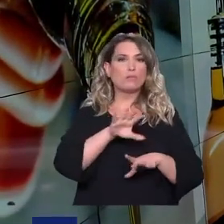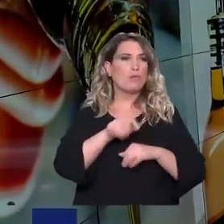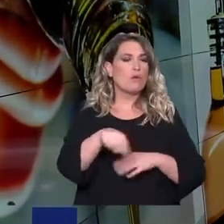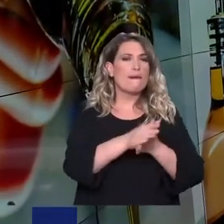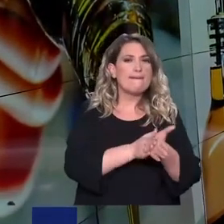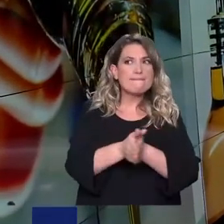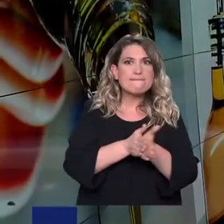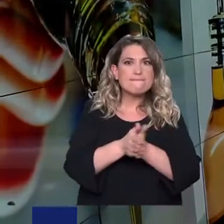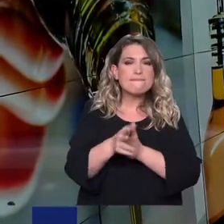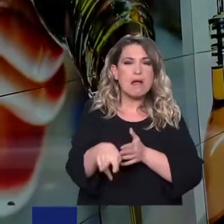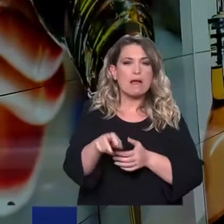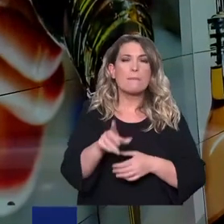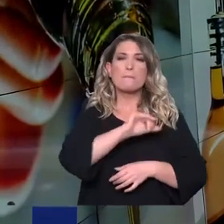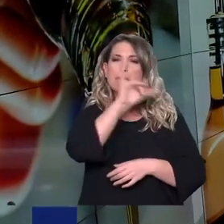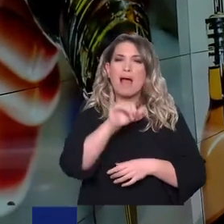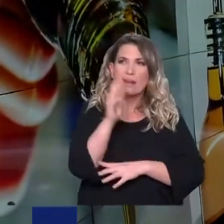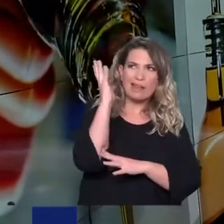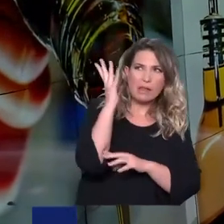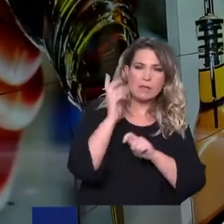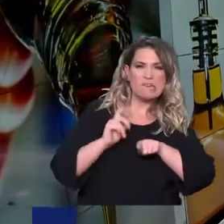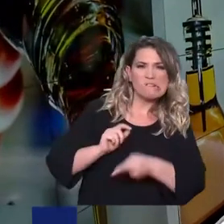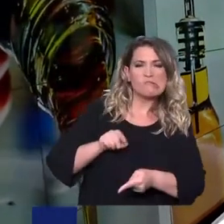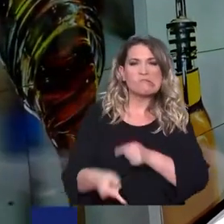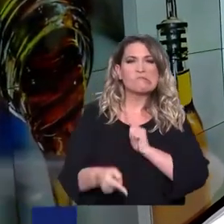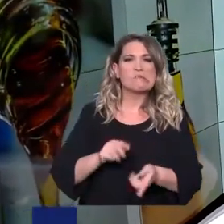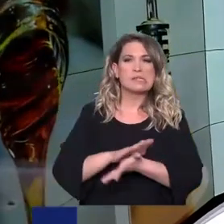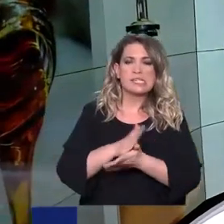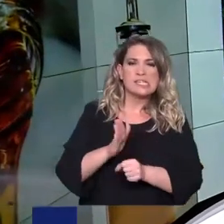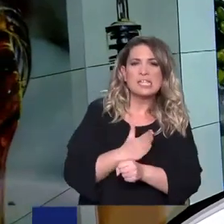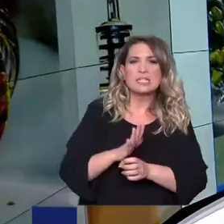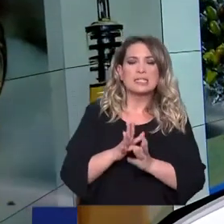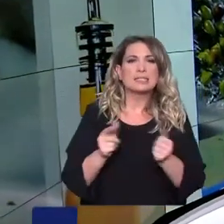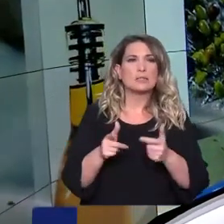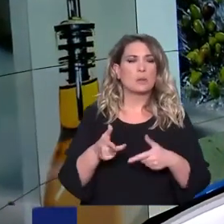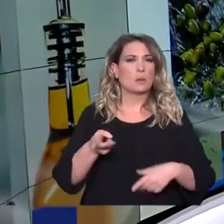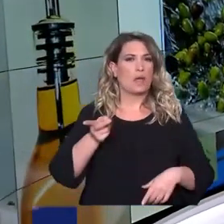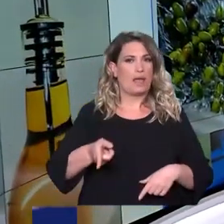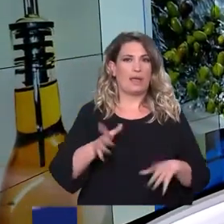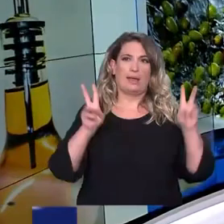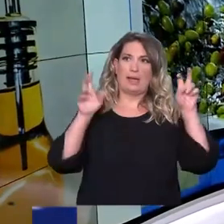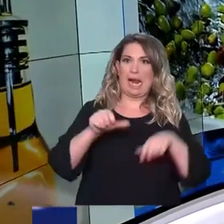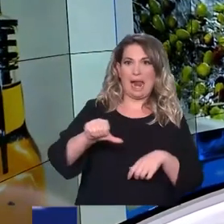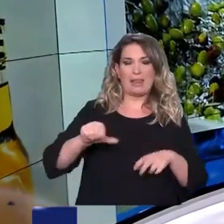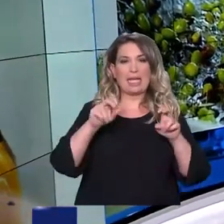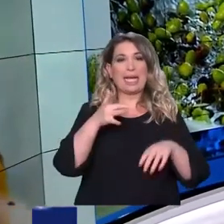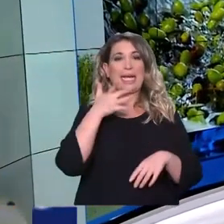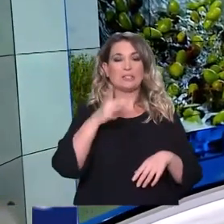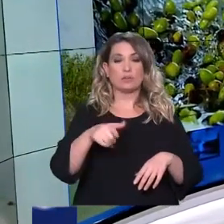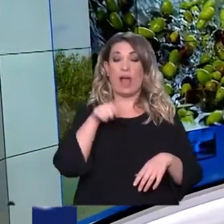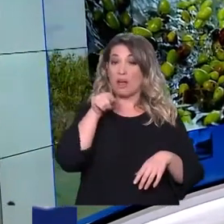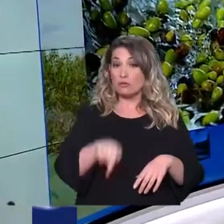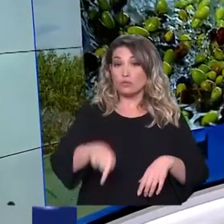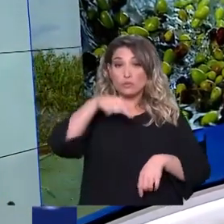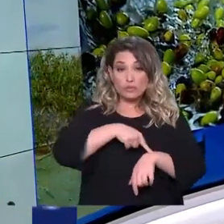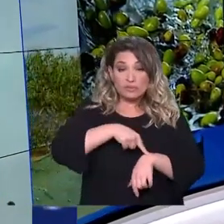και αντικείμενο βανδαλισμού. Και είναι κρίμα πραγματικά. Η τιμή του έχει εκτιναχθεί, έχει γίνει λοιπόν είδος